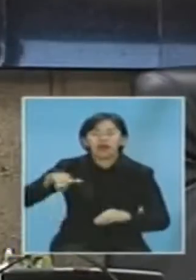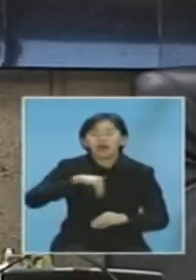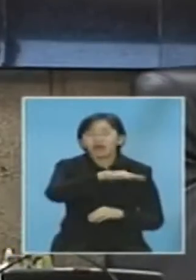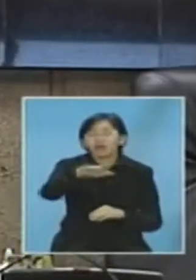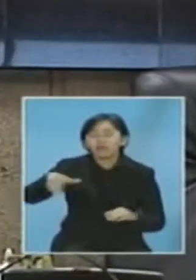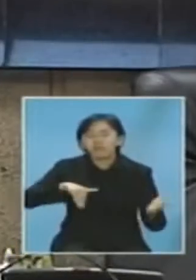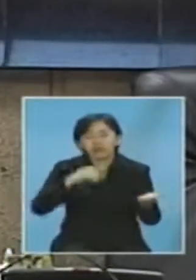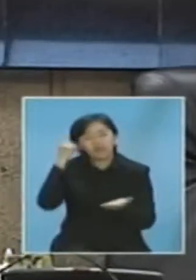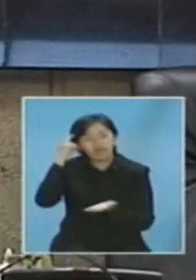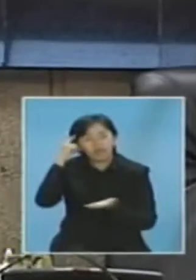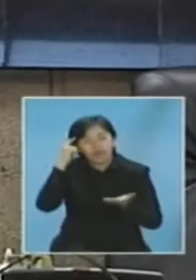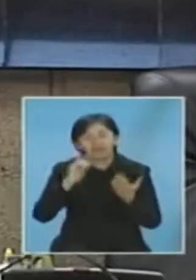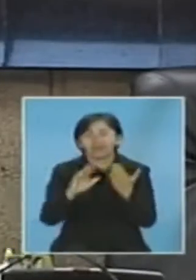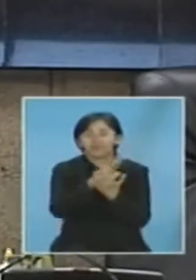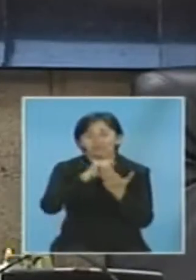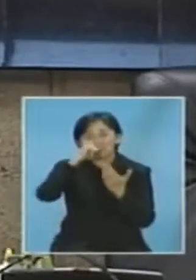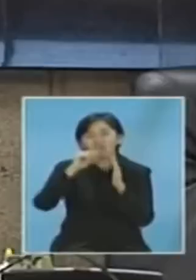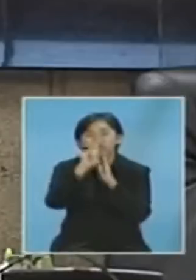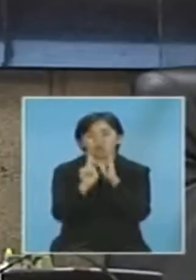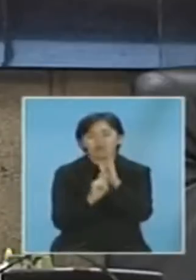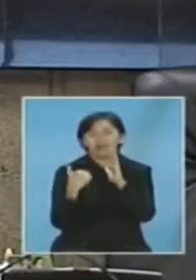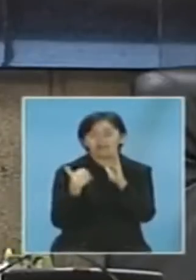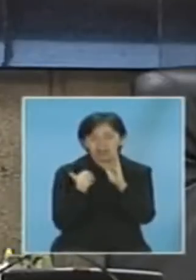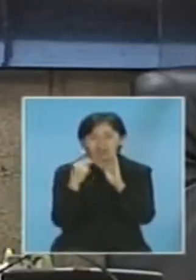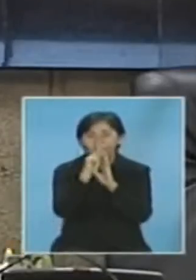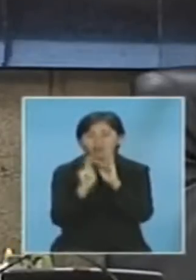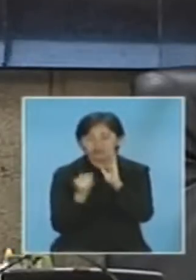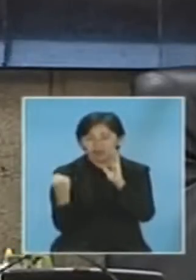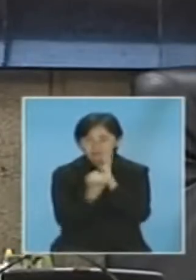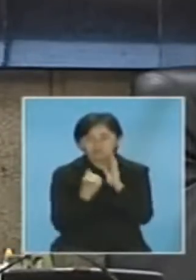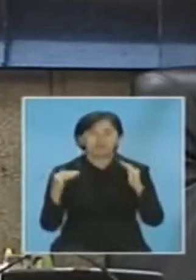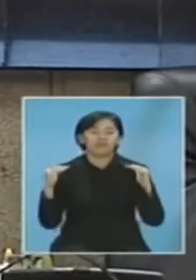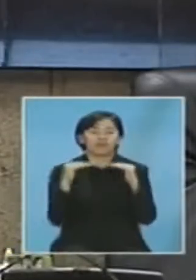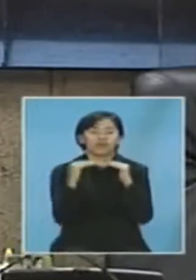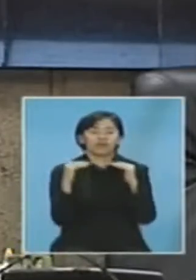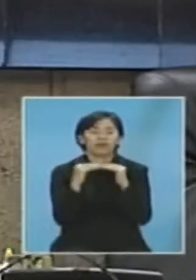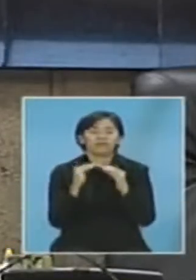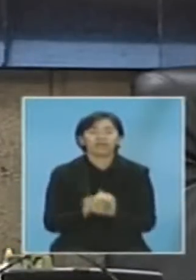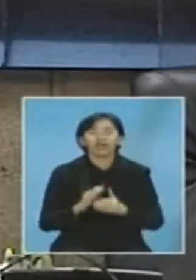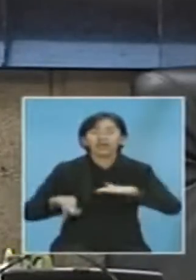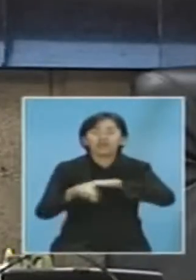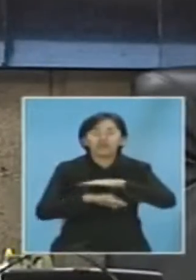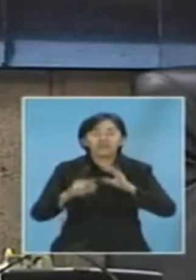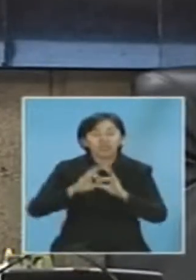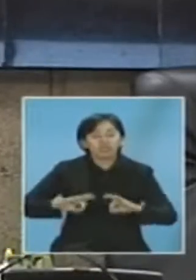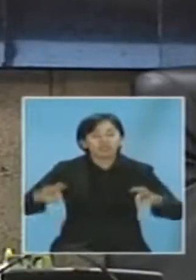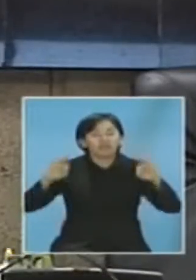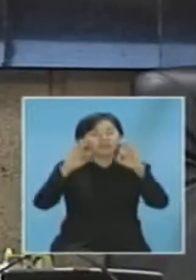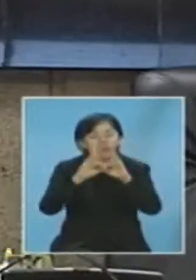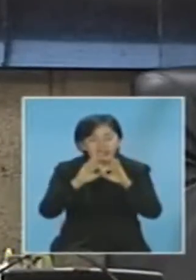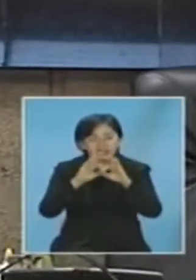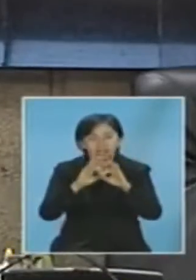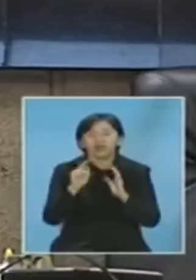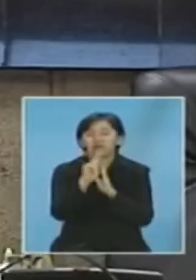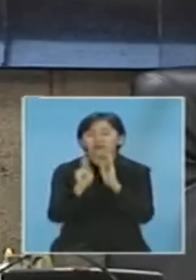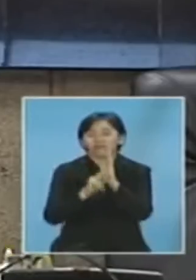าบ้านเมืองมีกฎหมายการบังคับใช้ที่เป็นธรรมอันเป็นพื้นฐานสำคัญของความเป็นนิติธร